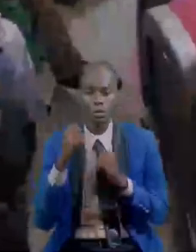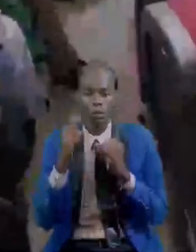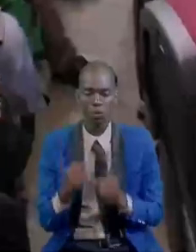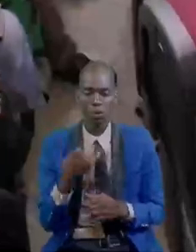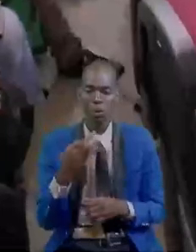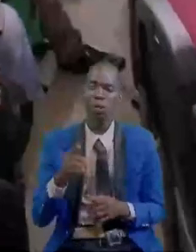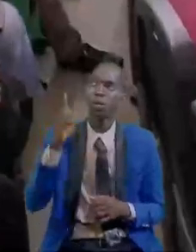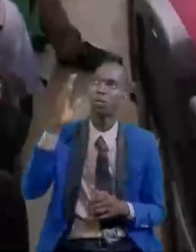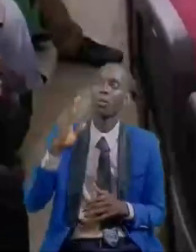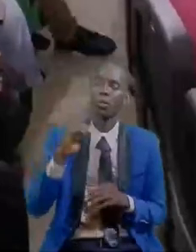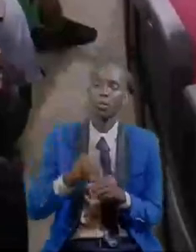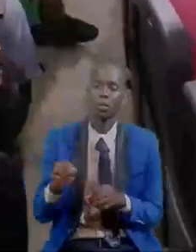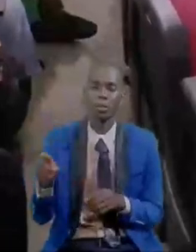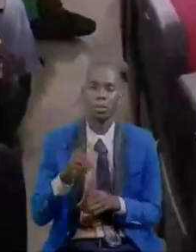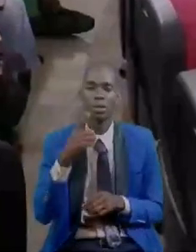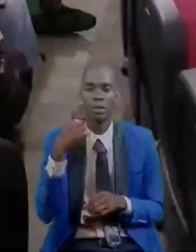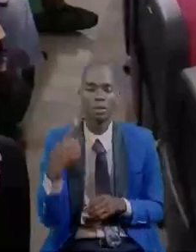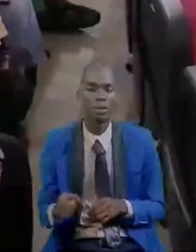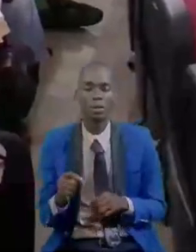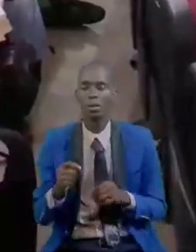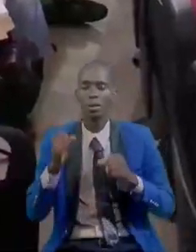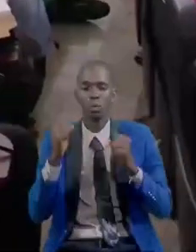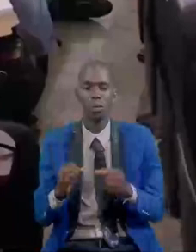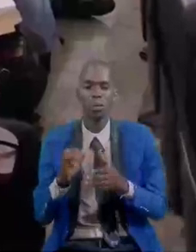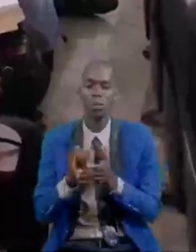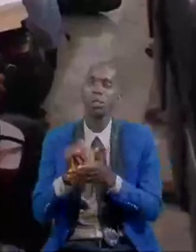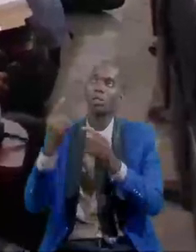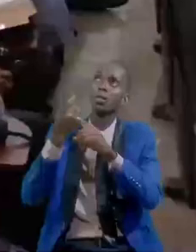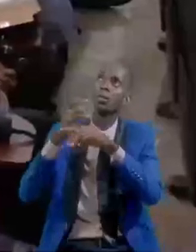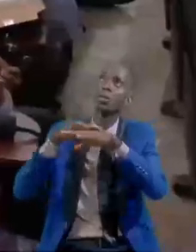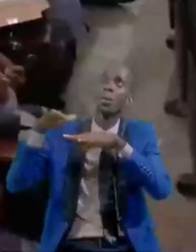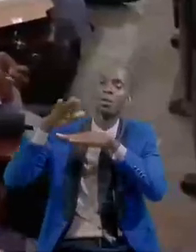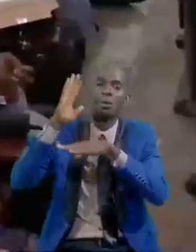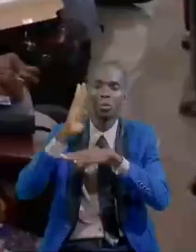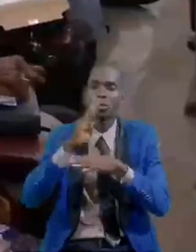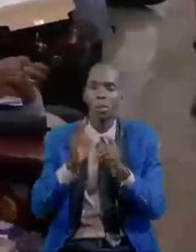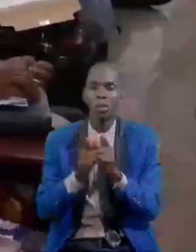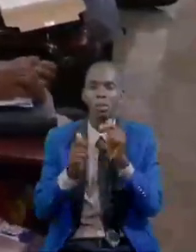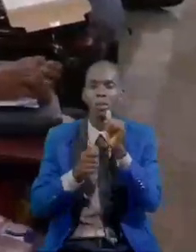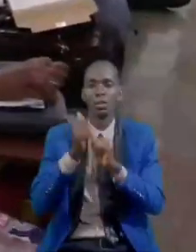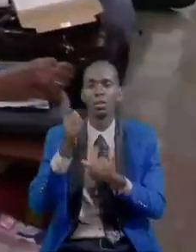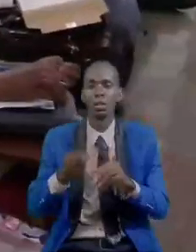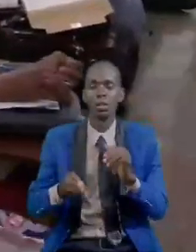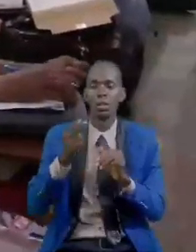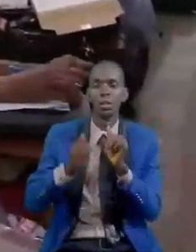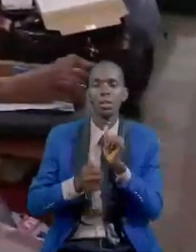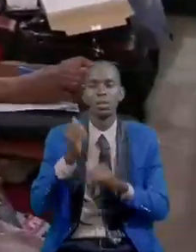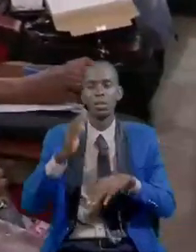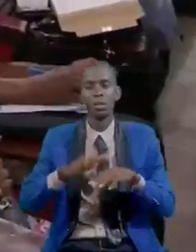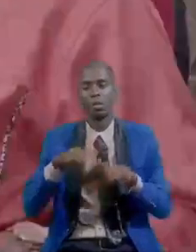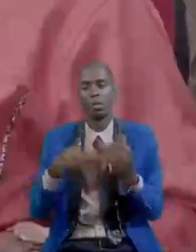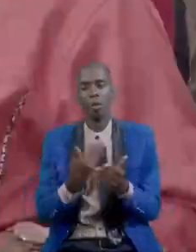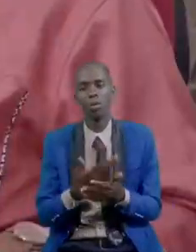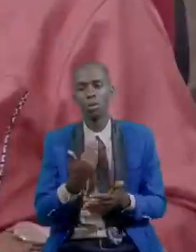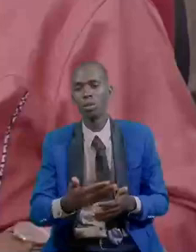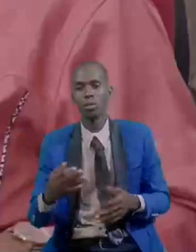toi, l'onction qui vient d'en haut, tu seras plus grand, plus élevé que tous ces gagés.